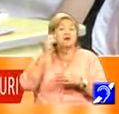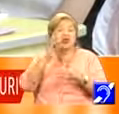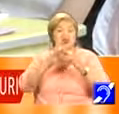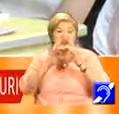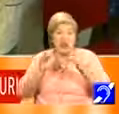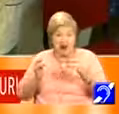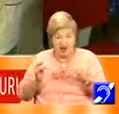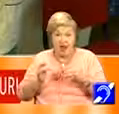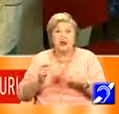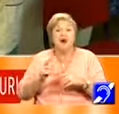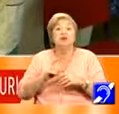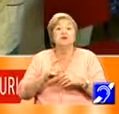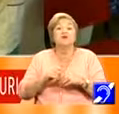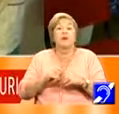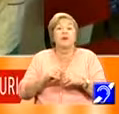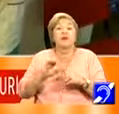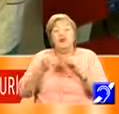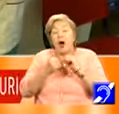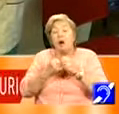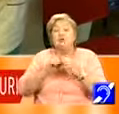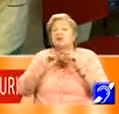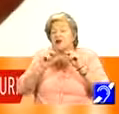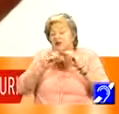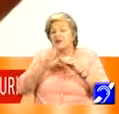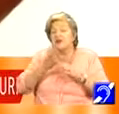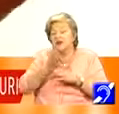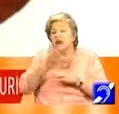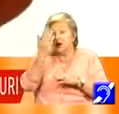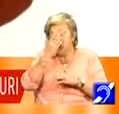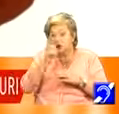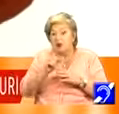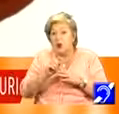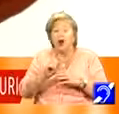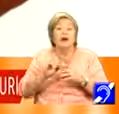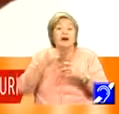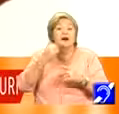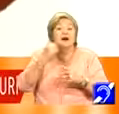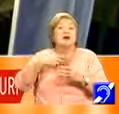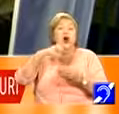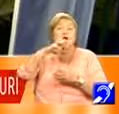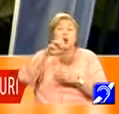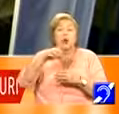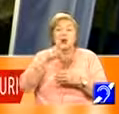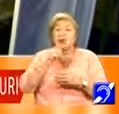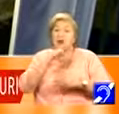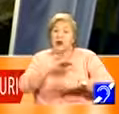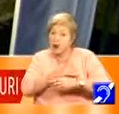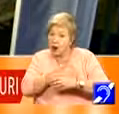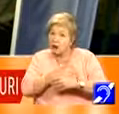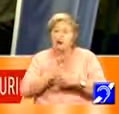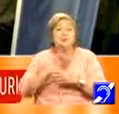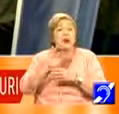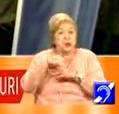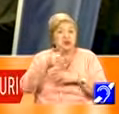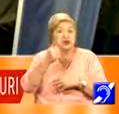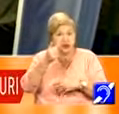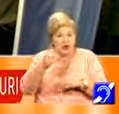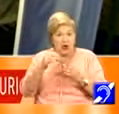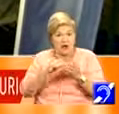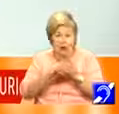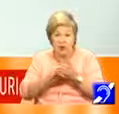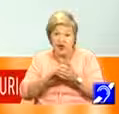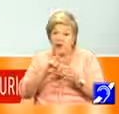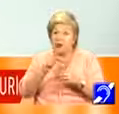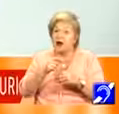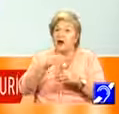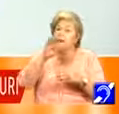trece online sau învăța în continuare cu prezență fizică, atât în localitățile unde rata de infectare este mai mare de 6, dar și mai